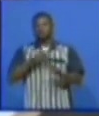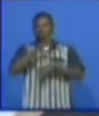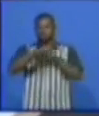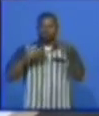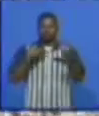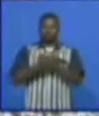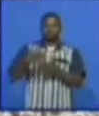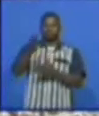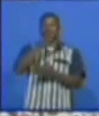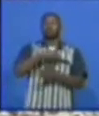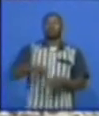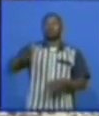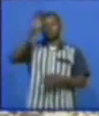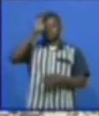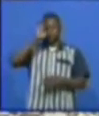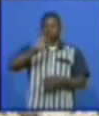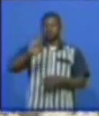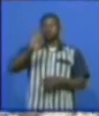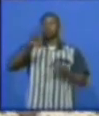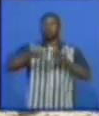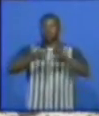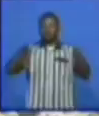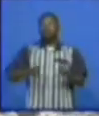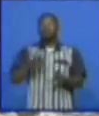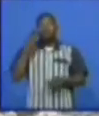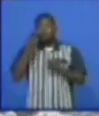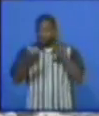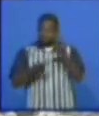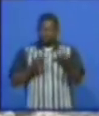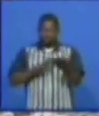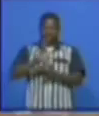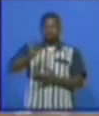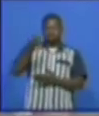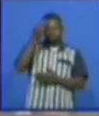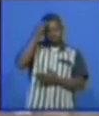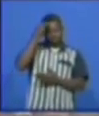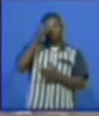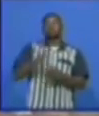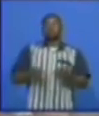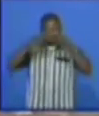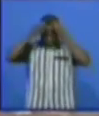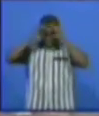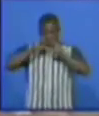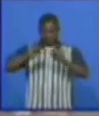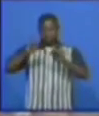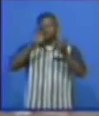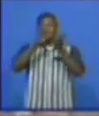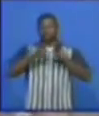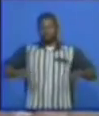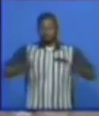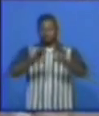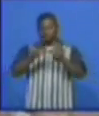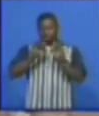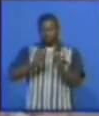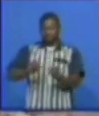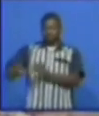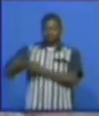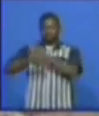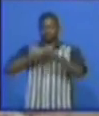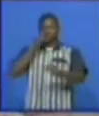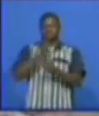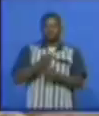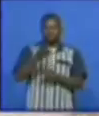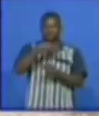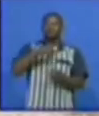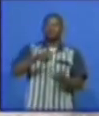été visités par Siméon Savadogo, président du comité national d'organisation. Les grands chantiers sont entre autres la